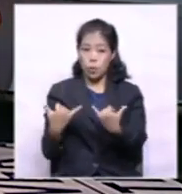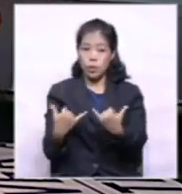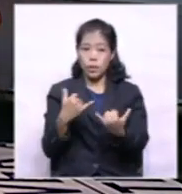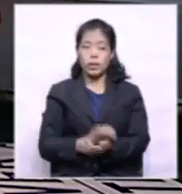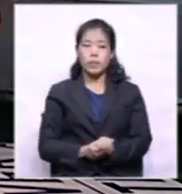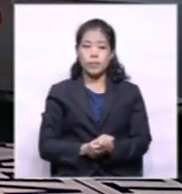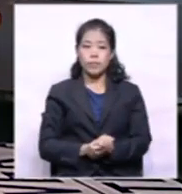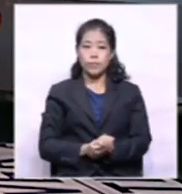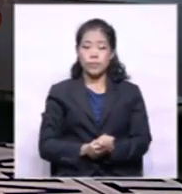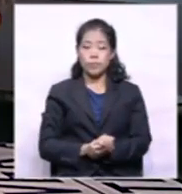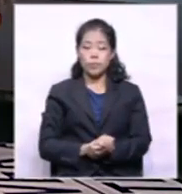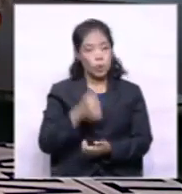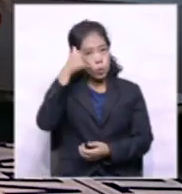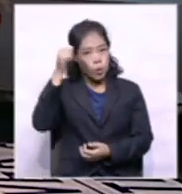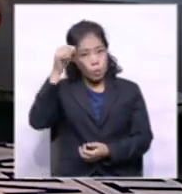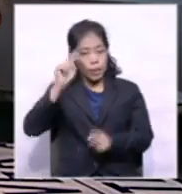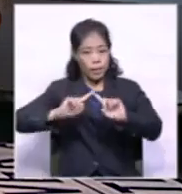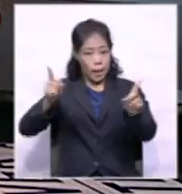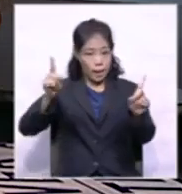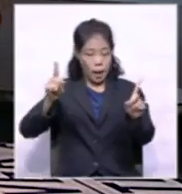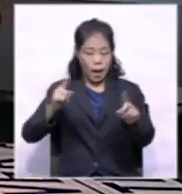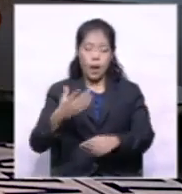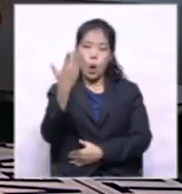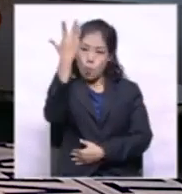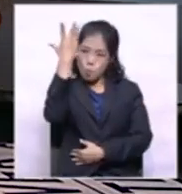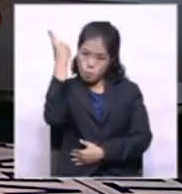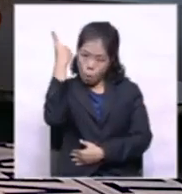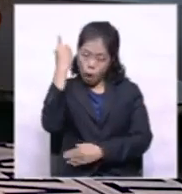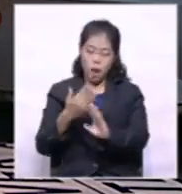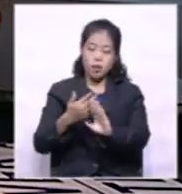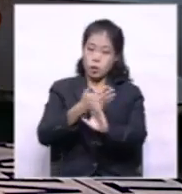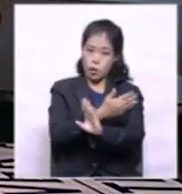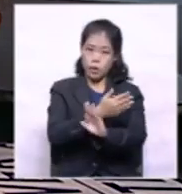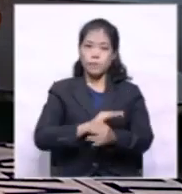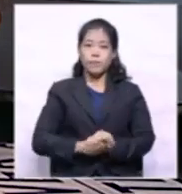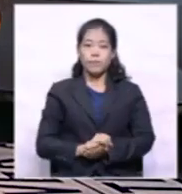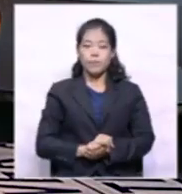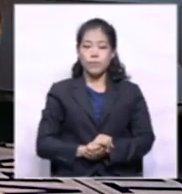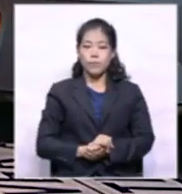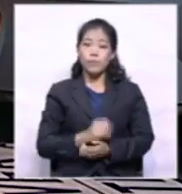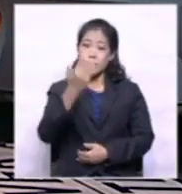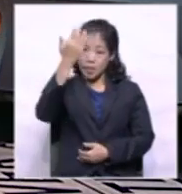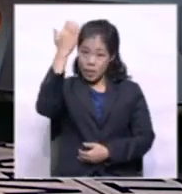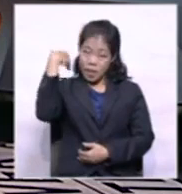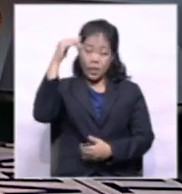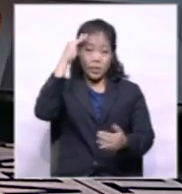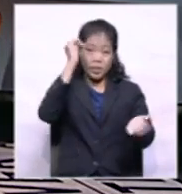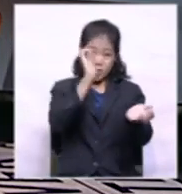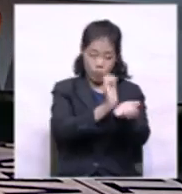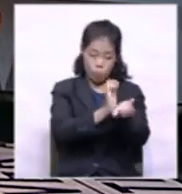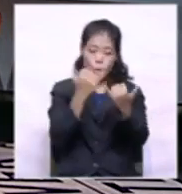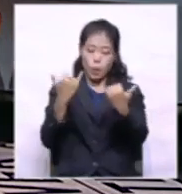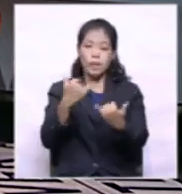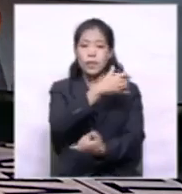าง เดียวกันใช่ไหม คนละวันกลาง2เกิดขึ้นเมื่อวานนี้กลาง1เกิดขึ้นเมื่อวันลืนนะฮะ วันนั้นกับตำรวจเมื่อวันนี้กับนายกเทศม